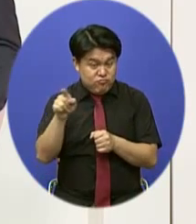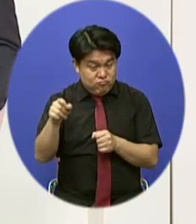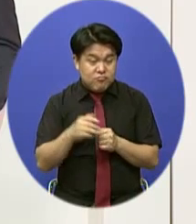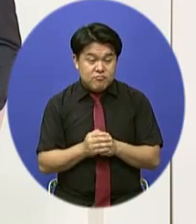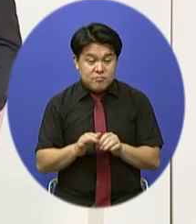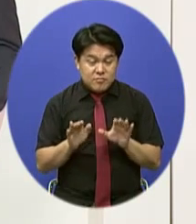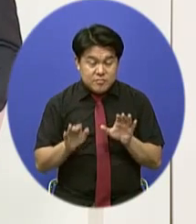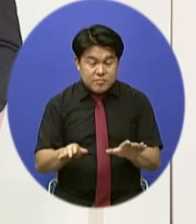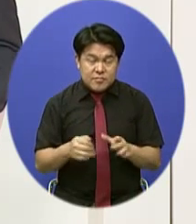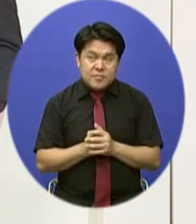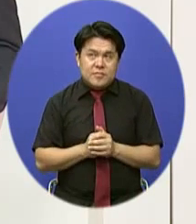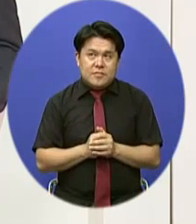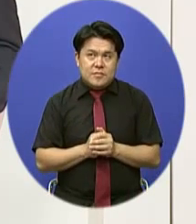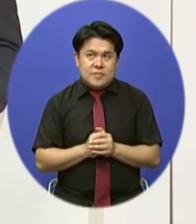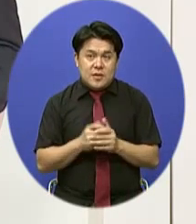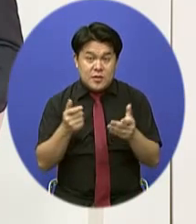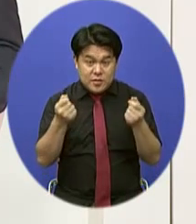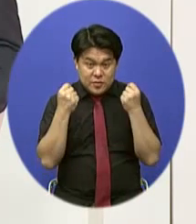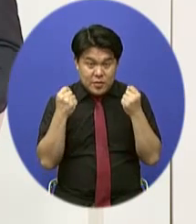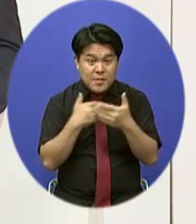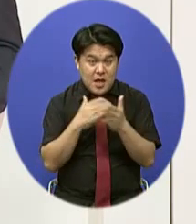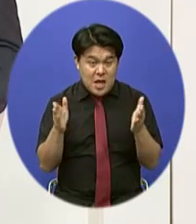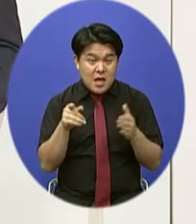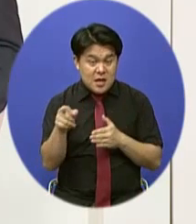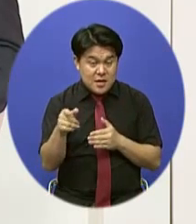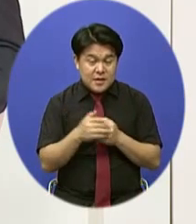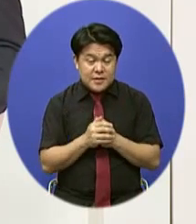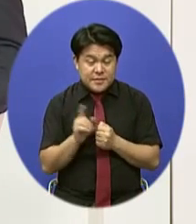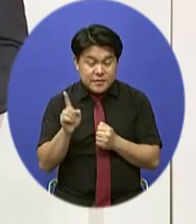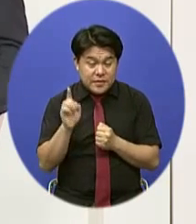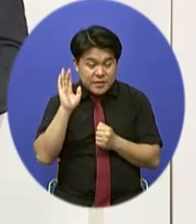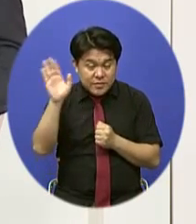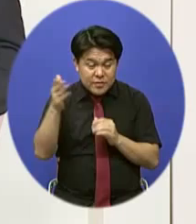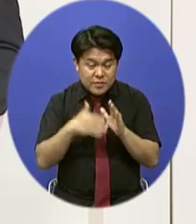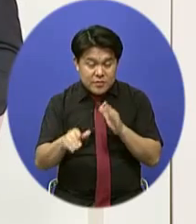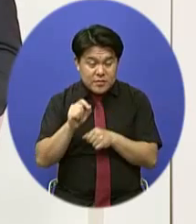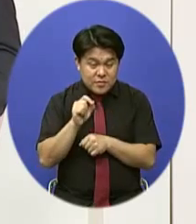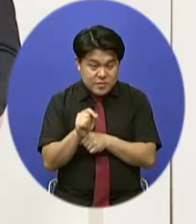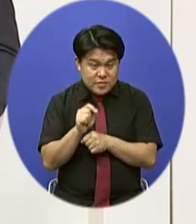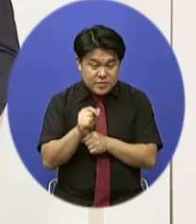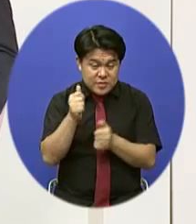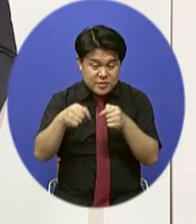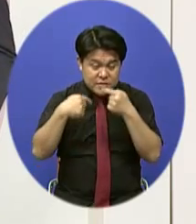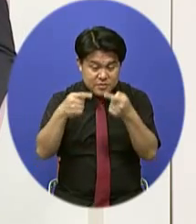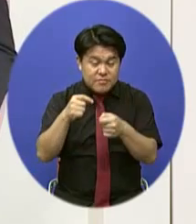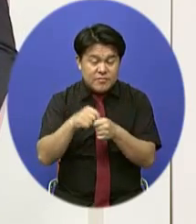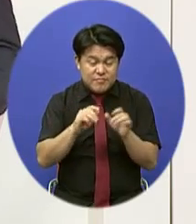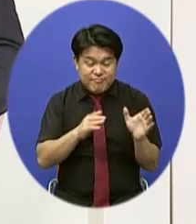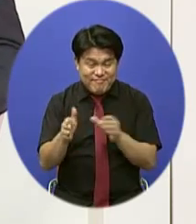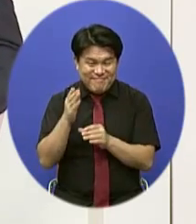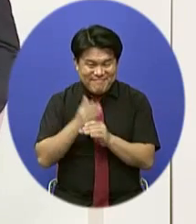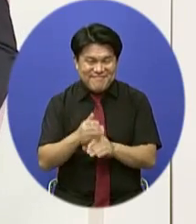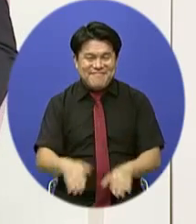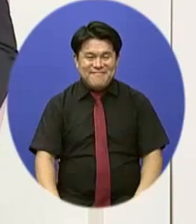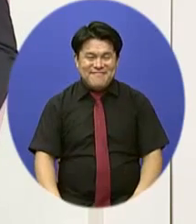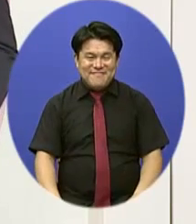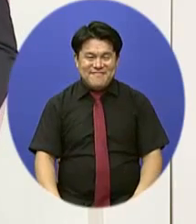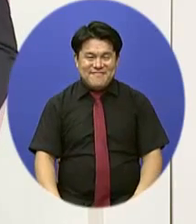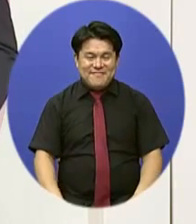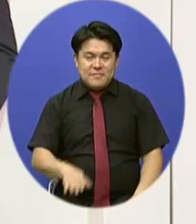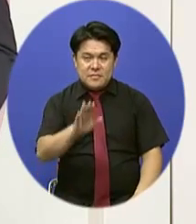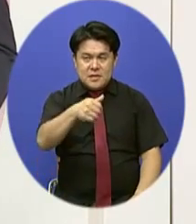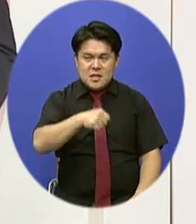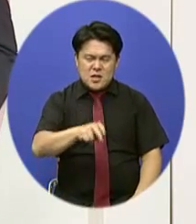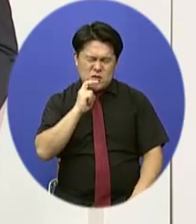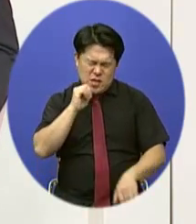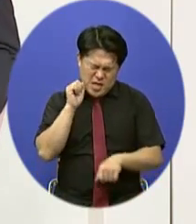이제 올해 졸업반이라서 그래서 이제 공무원 시험 보려고 그렇게 네. 하고 있어요. 노래를 네. 그렇게 아드님이